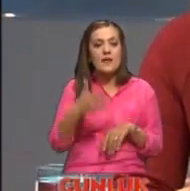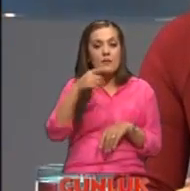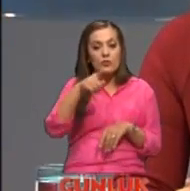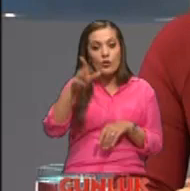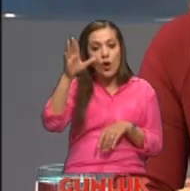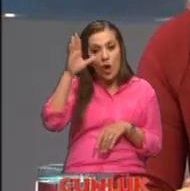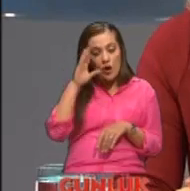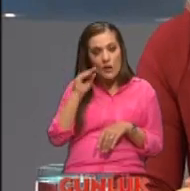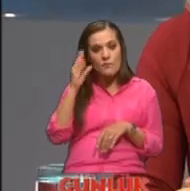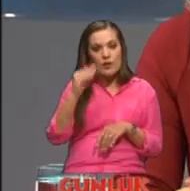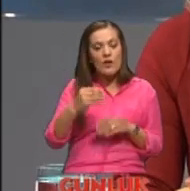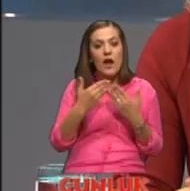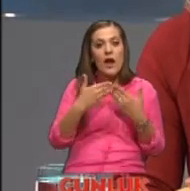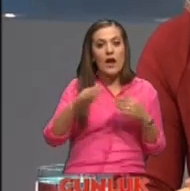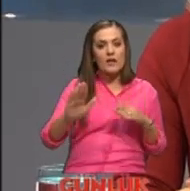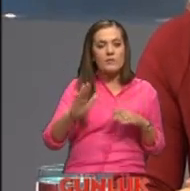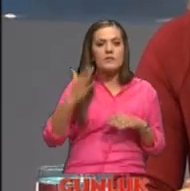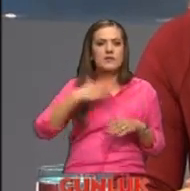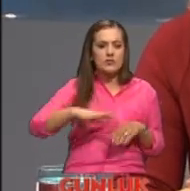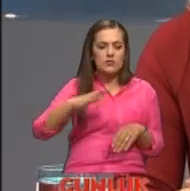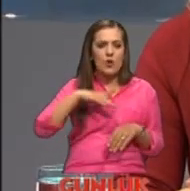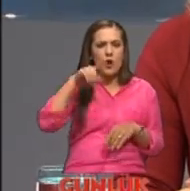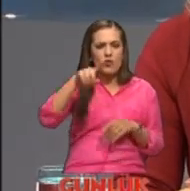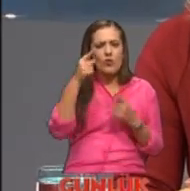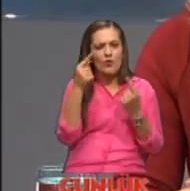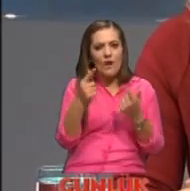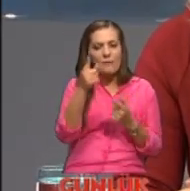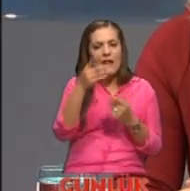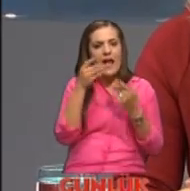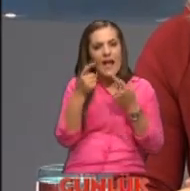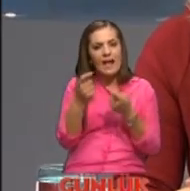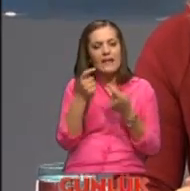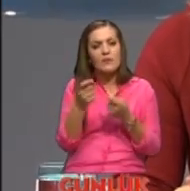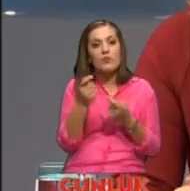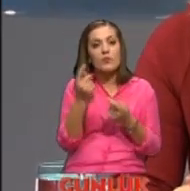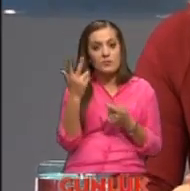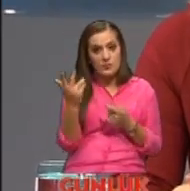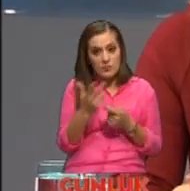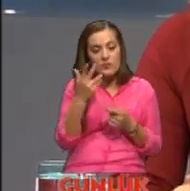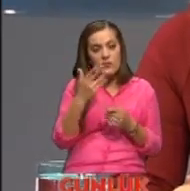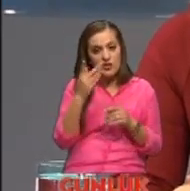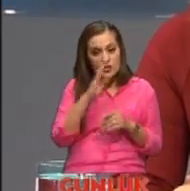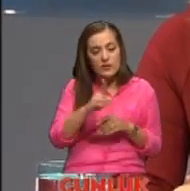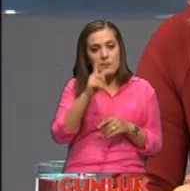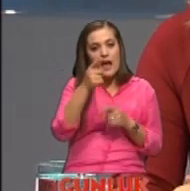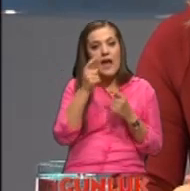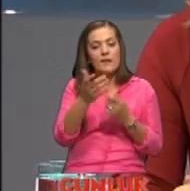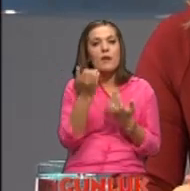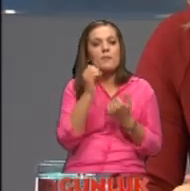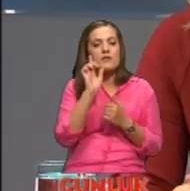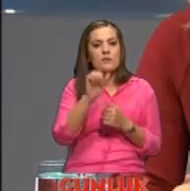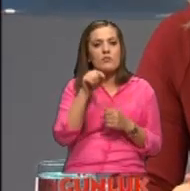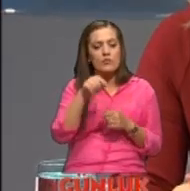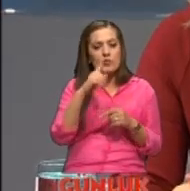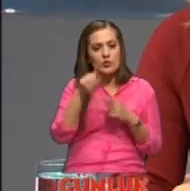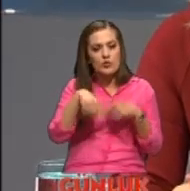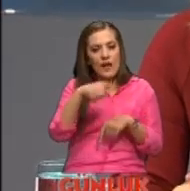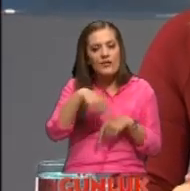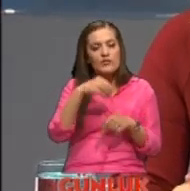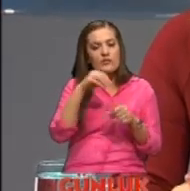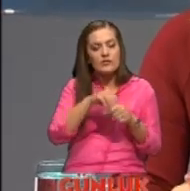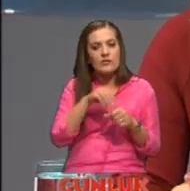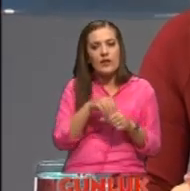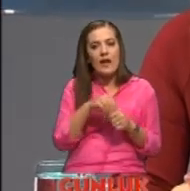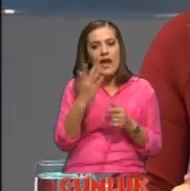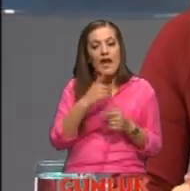bunu öğrenmiş olarak ayrılmasını istiyoruz. Orada bir ufak bir eğitim almak gerekiyor. Ufak değil, bayağı ciddi bir eğitim alması lazım. Doğru. Bu süreçte